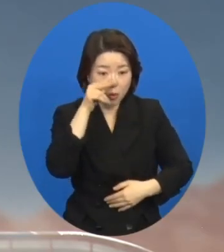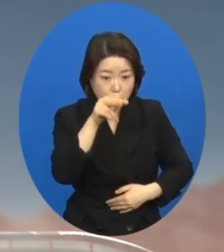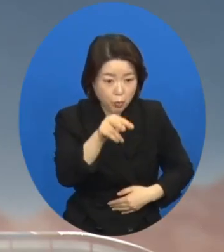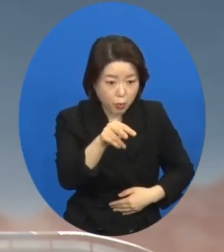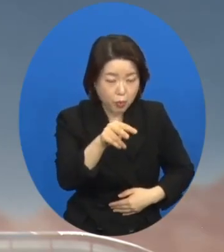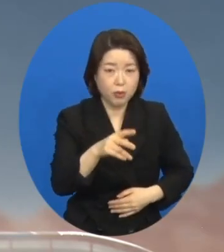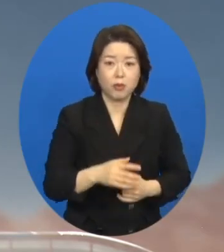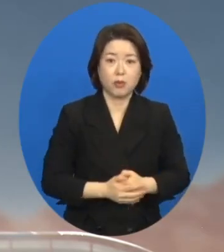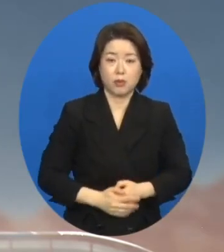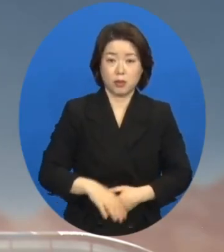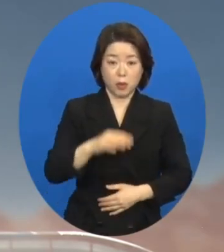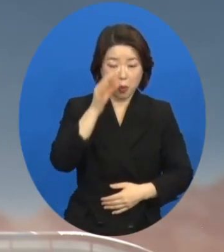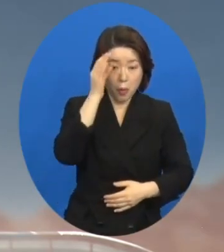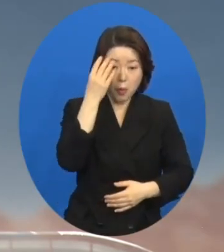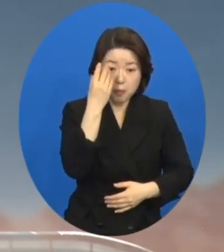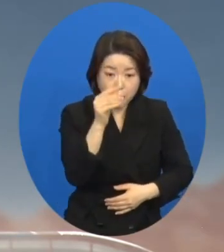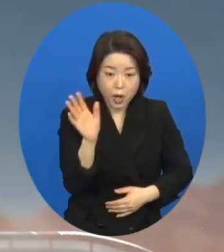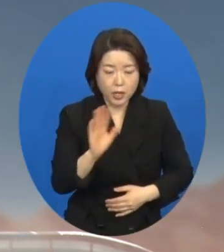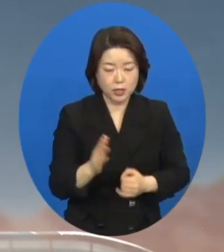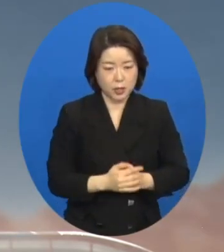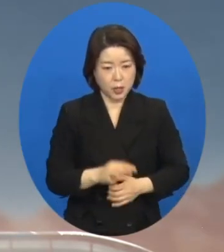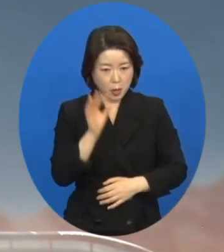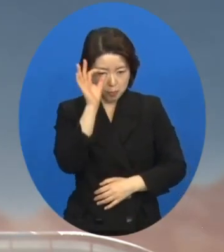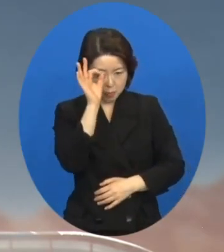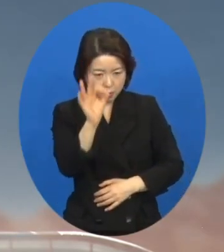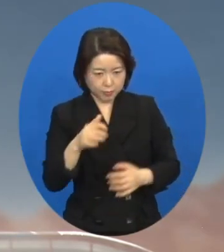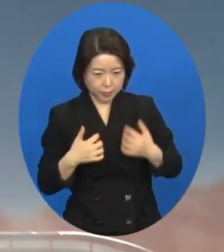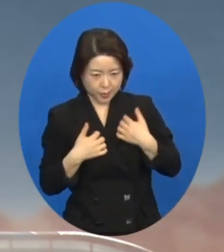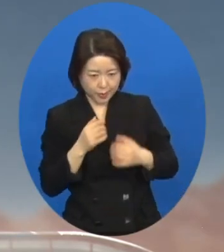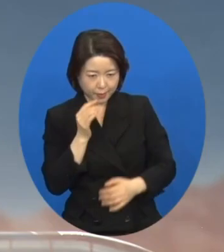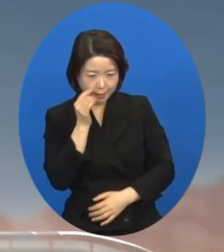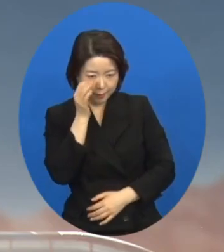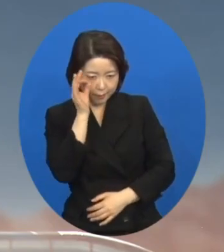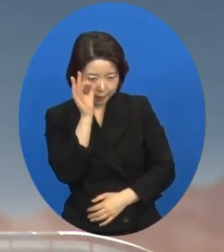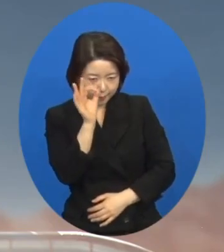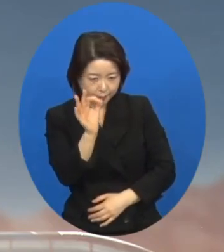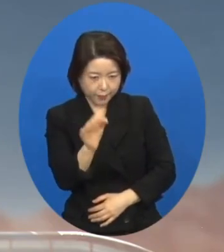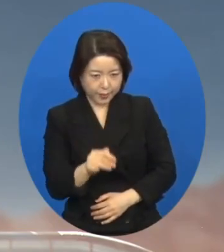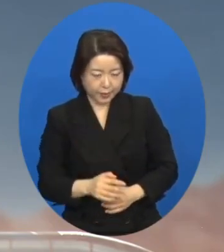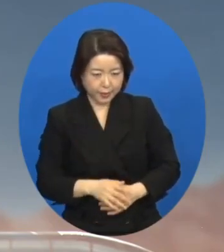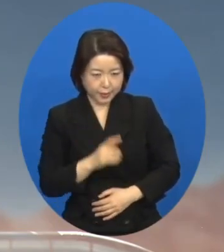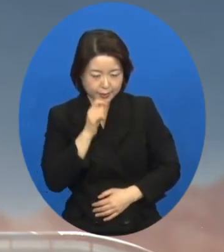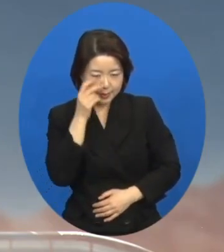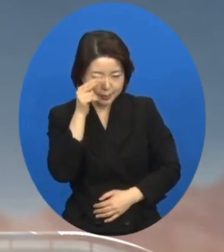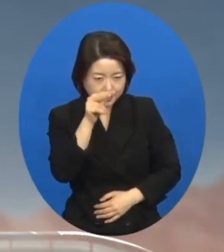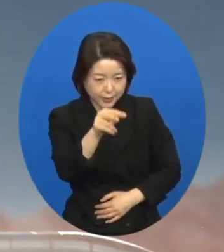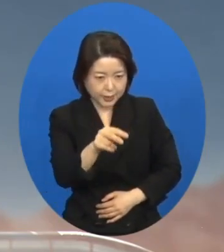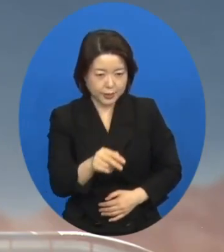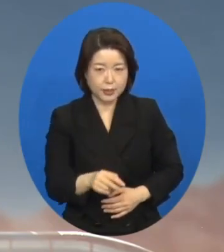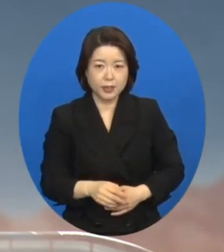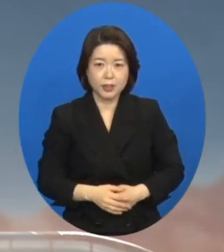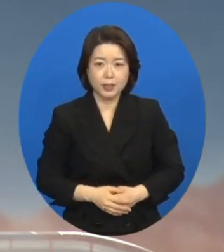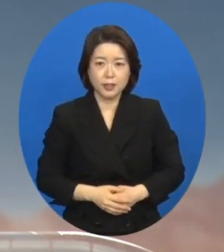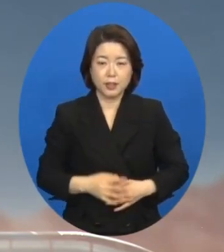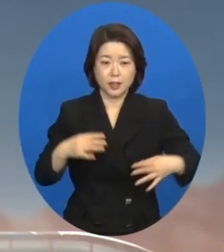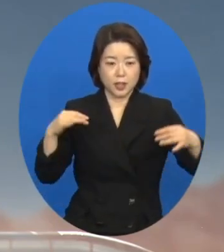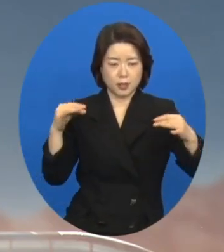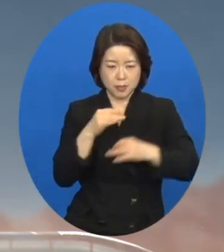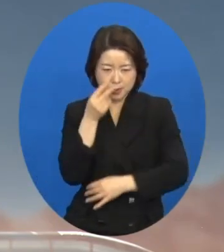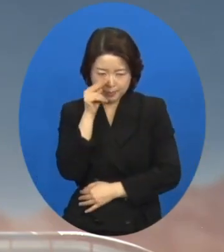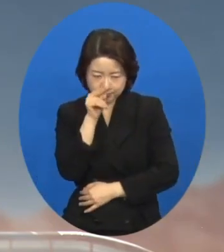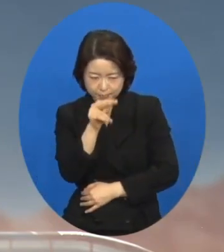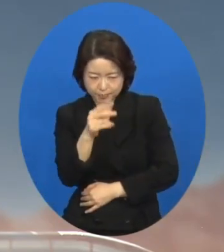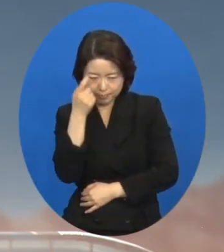아닙니다. 보고 계속 즐긴 거예요. 묵상한 거예요. 밧세바를 묵상한